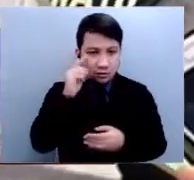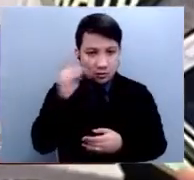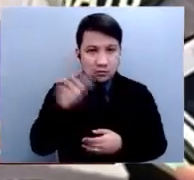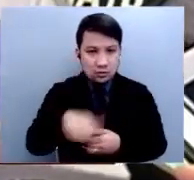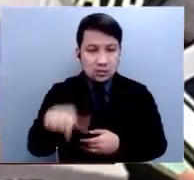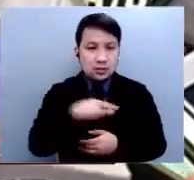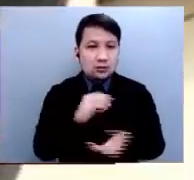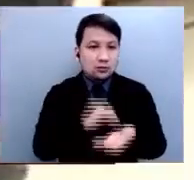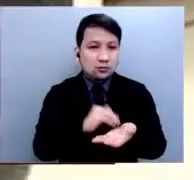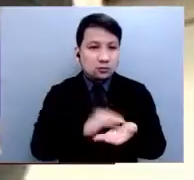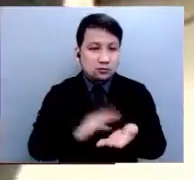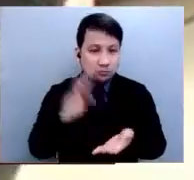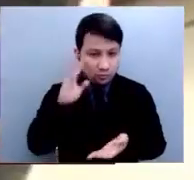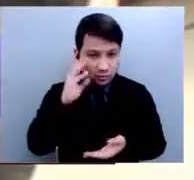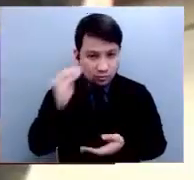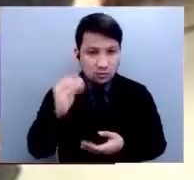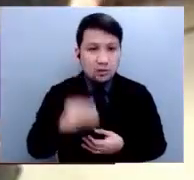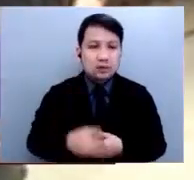Willie.